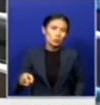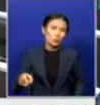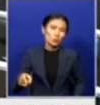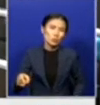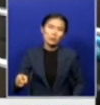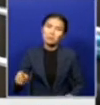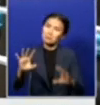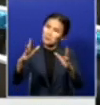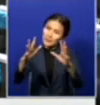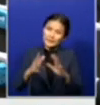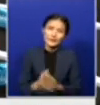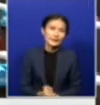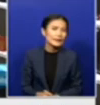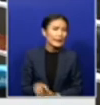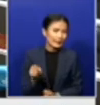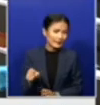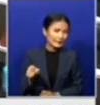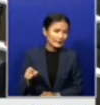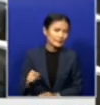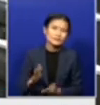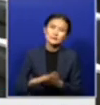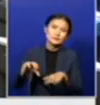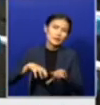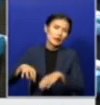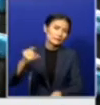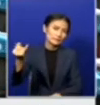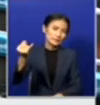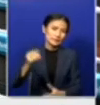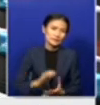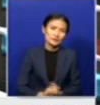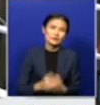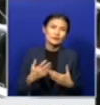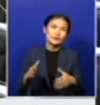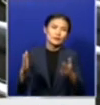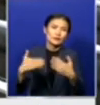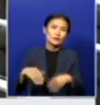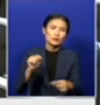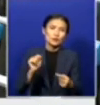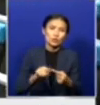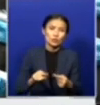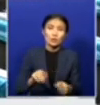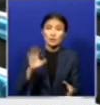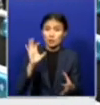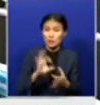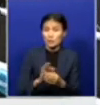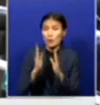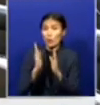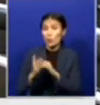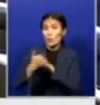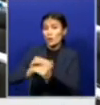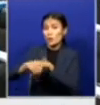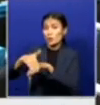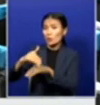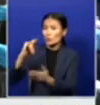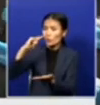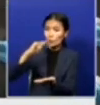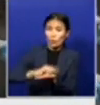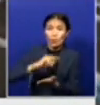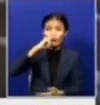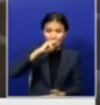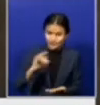ทย์นอกจากนั้นยังมีความสับสนในมาตรการการกักตัวผู้เดินทางจากต่างประเทศเข้ามาในประเทศนะ